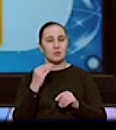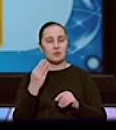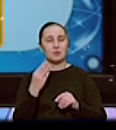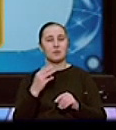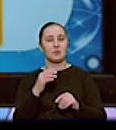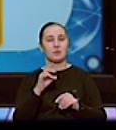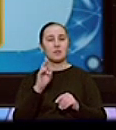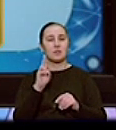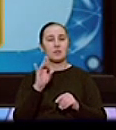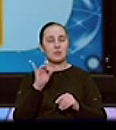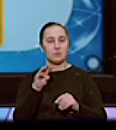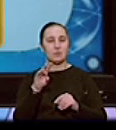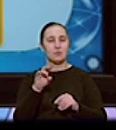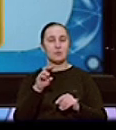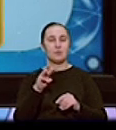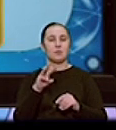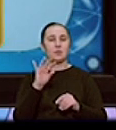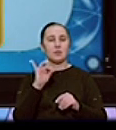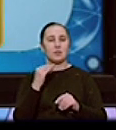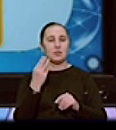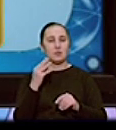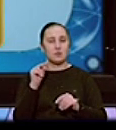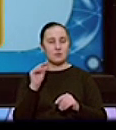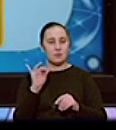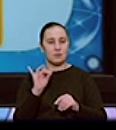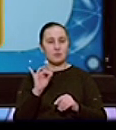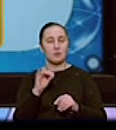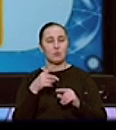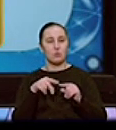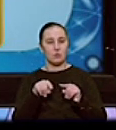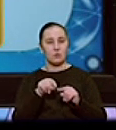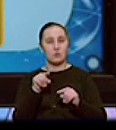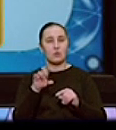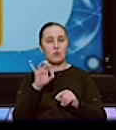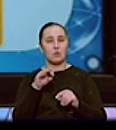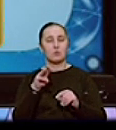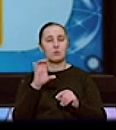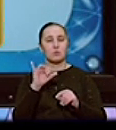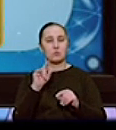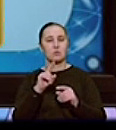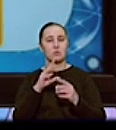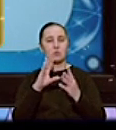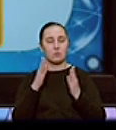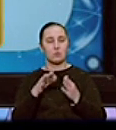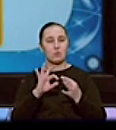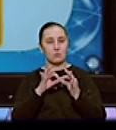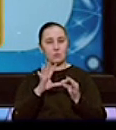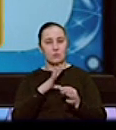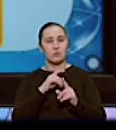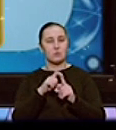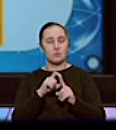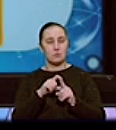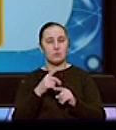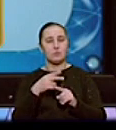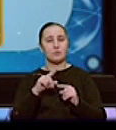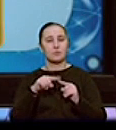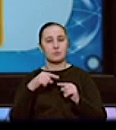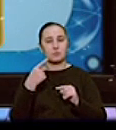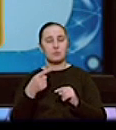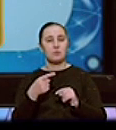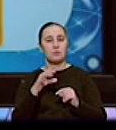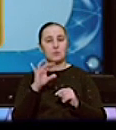Ish. Kim? Ishchi. Bular ot so'z turkumiga oid bo'lgan so'zlar.